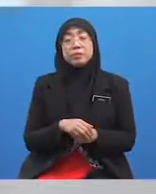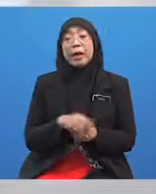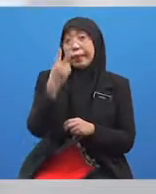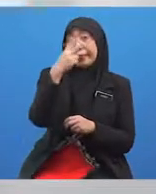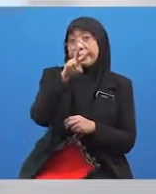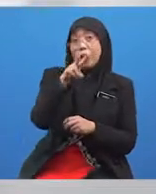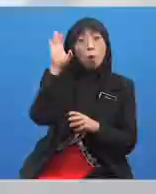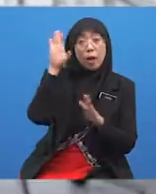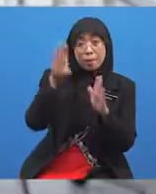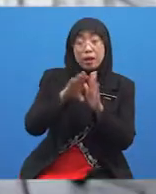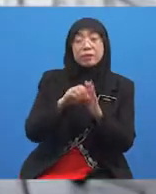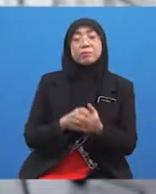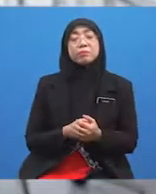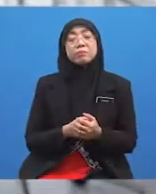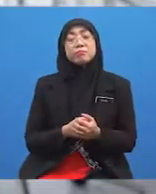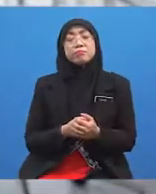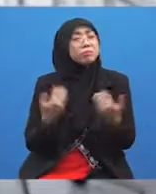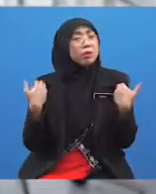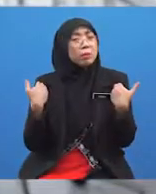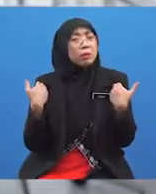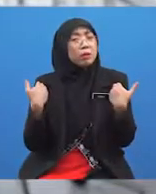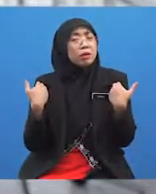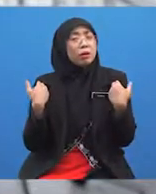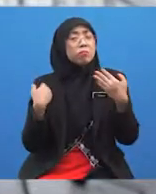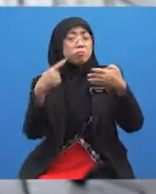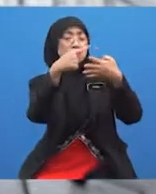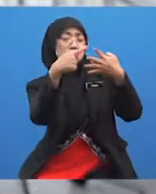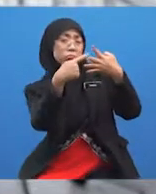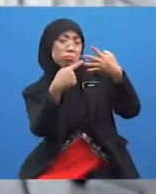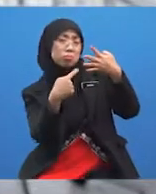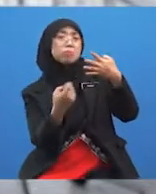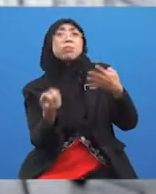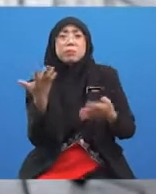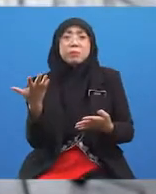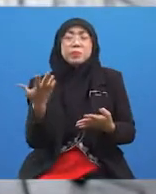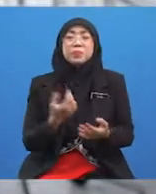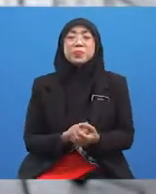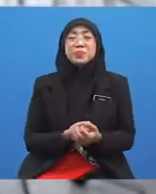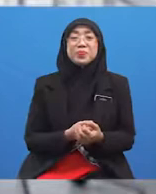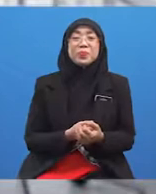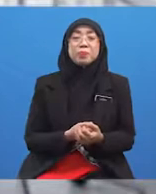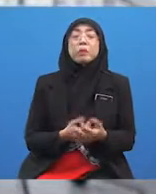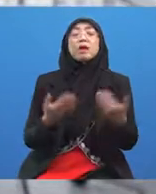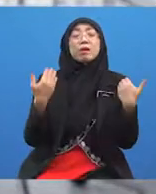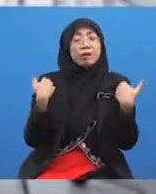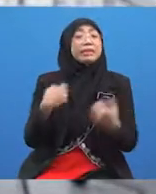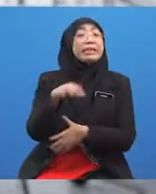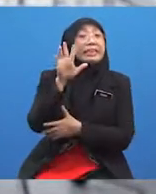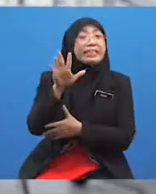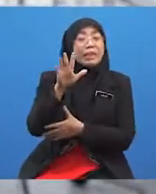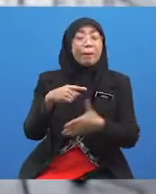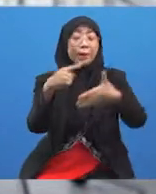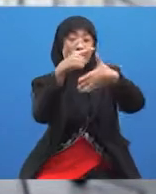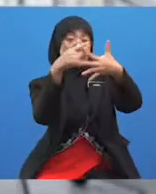sekarang. Ada berapa yang langkah dalam proses pembelian produk baharu pelajar? Ya, betul. Terdapat 5 proses